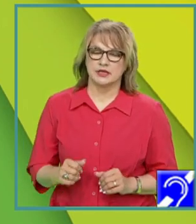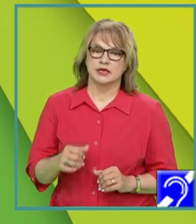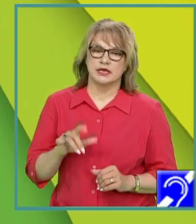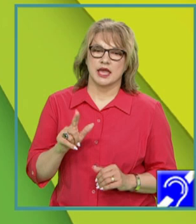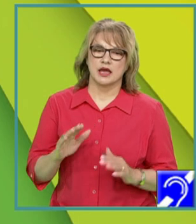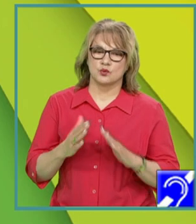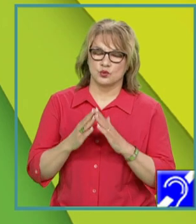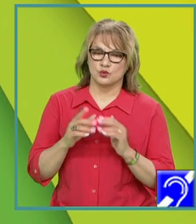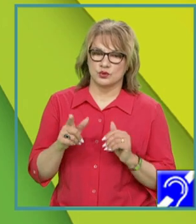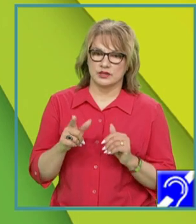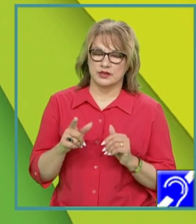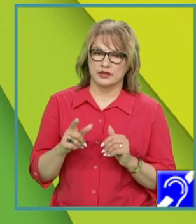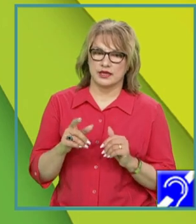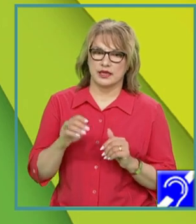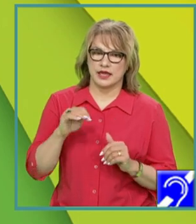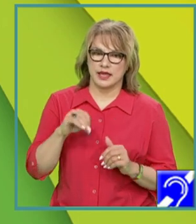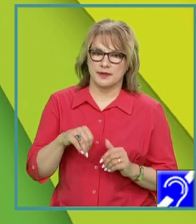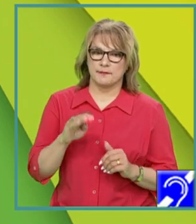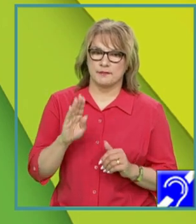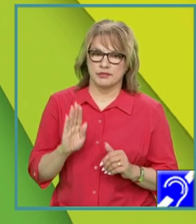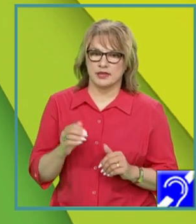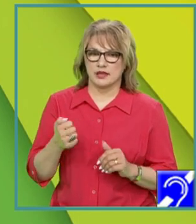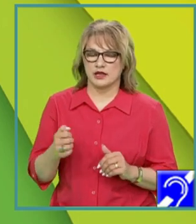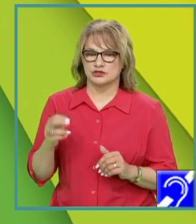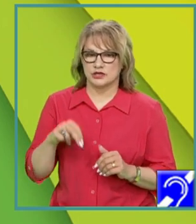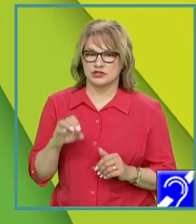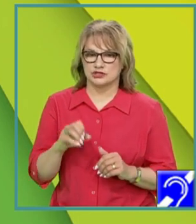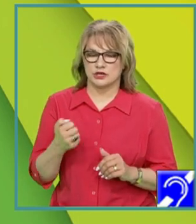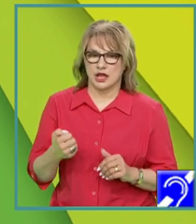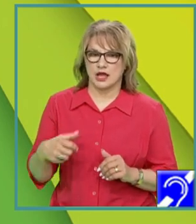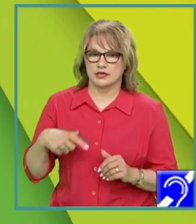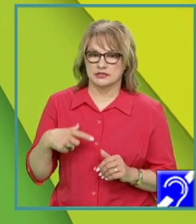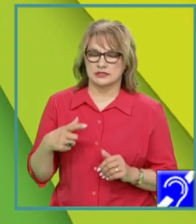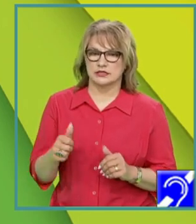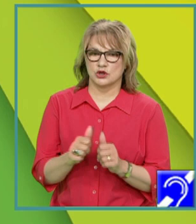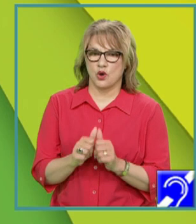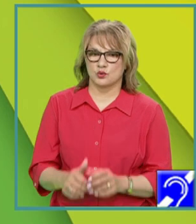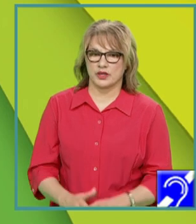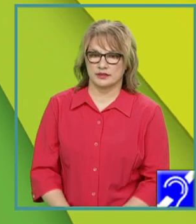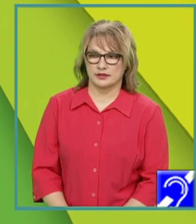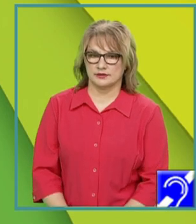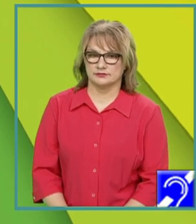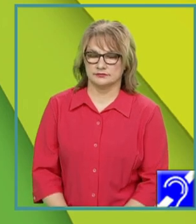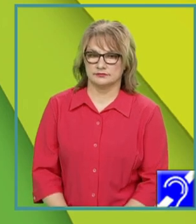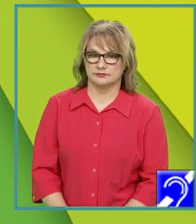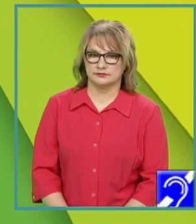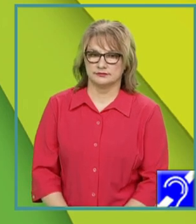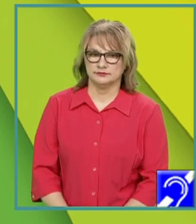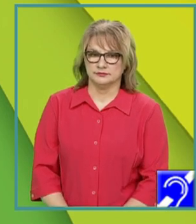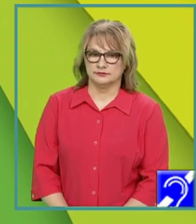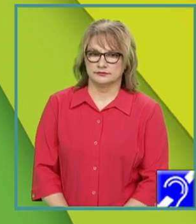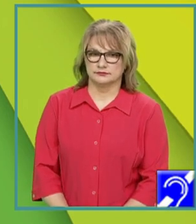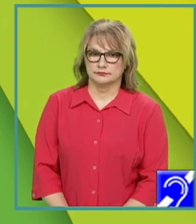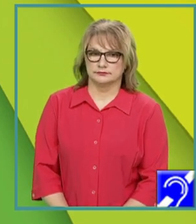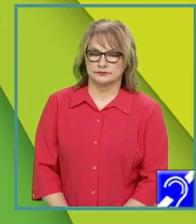unghiurile NBA și mca sunt congruente aici Avem apă